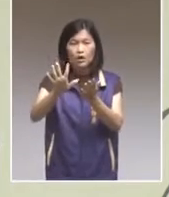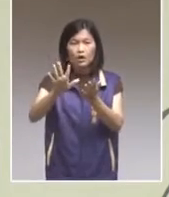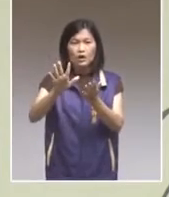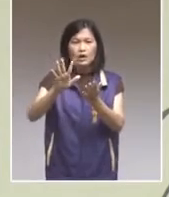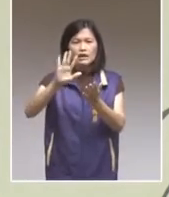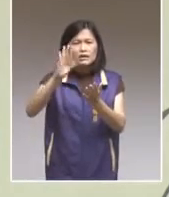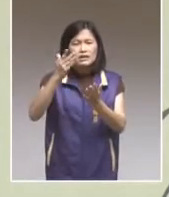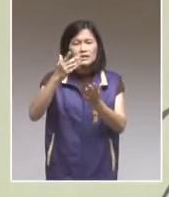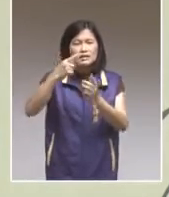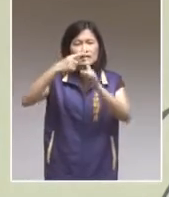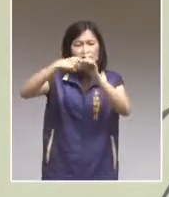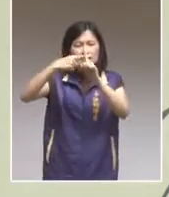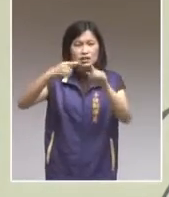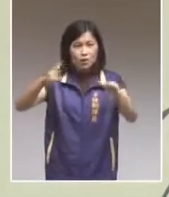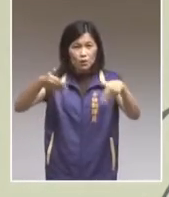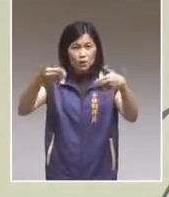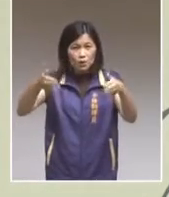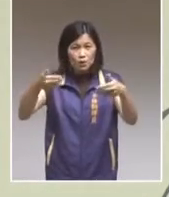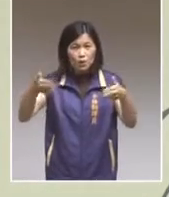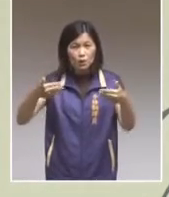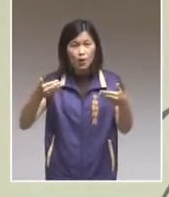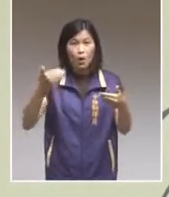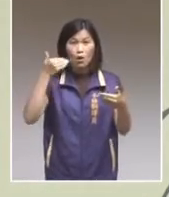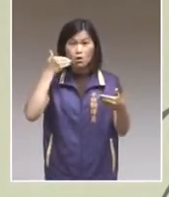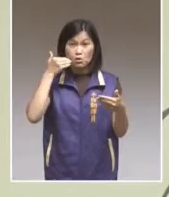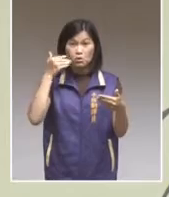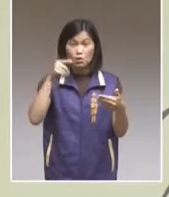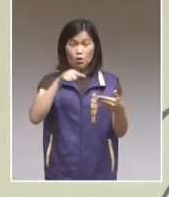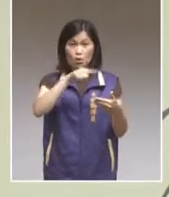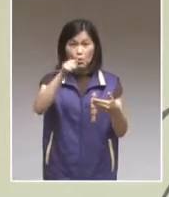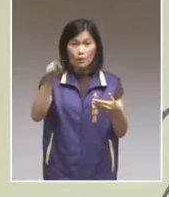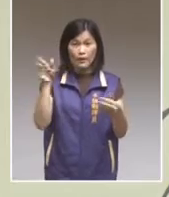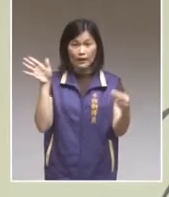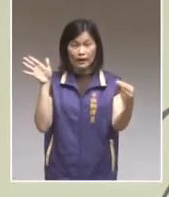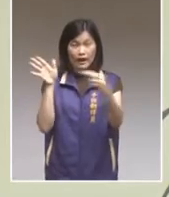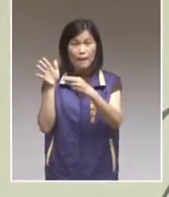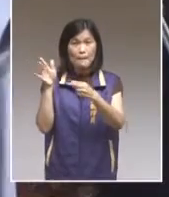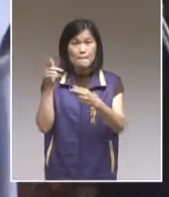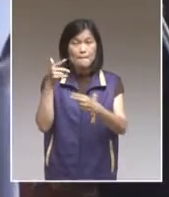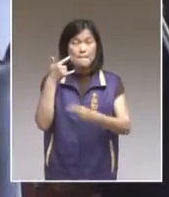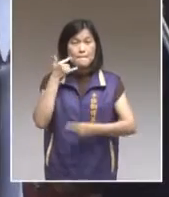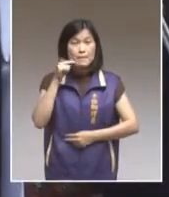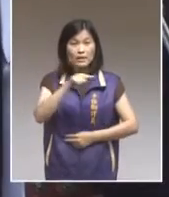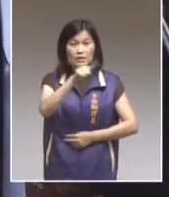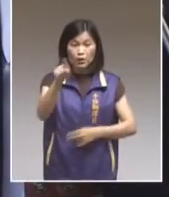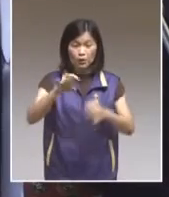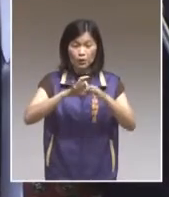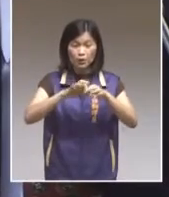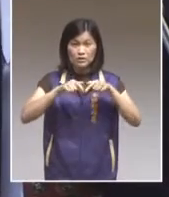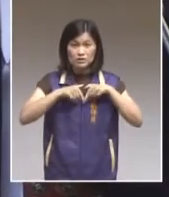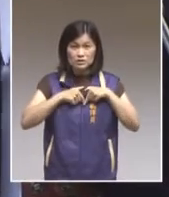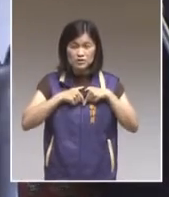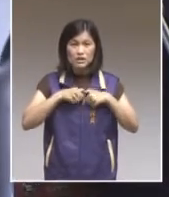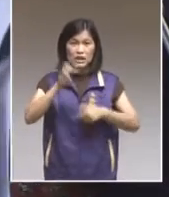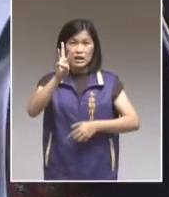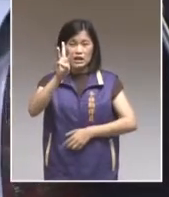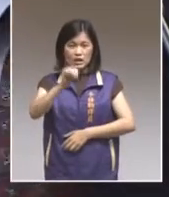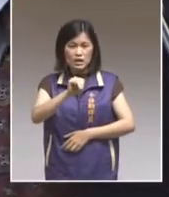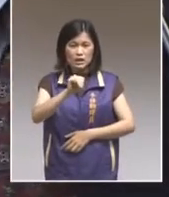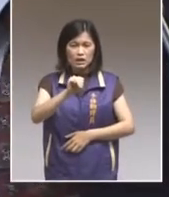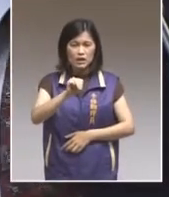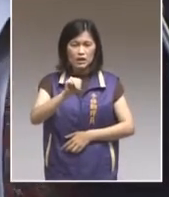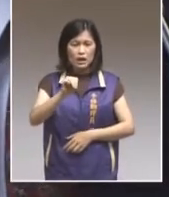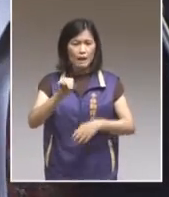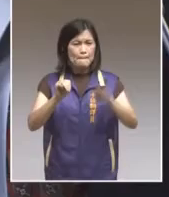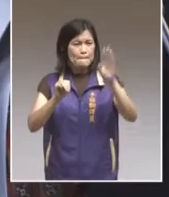相当轻微的哈。那我们如果来看，家长非常关心的是莫德纳跟